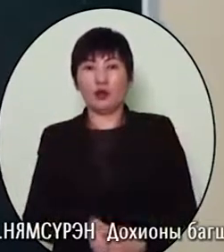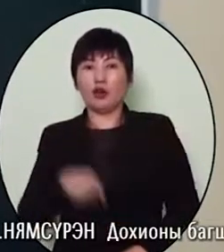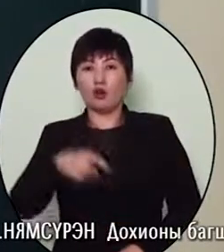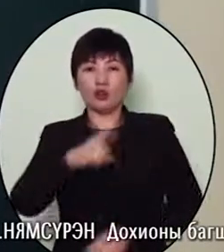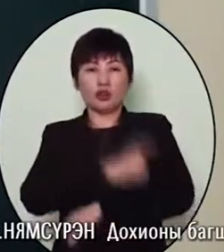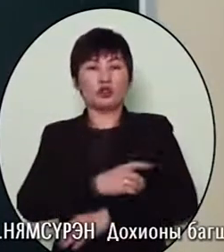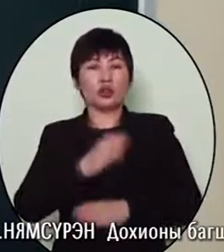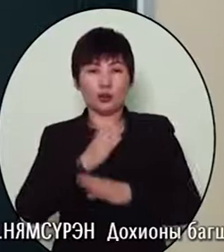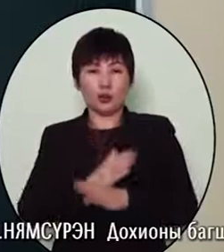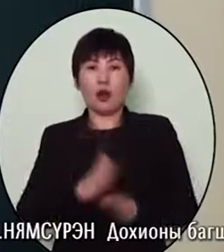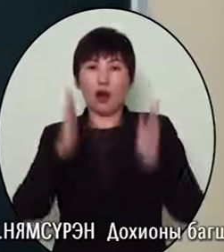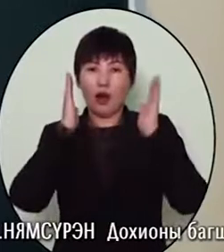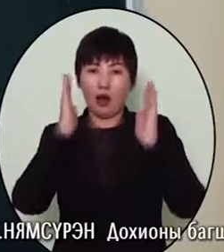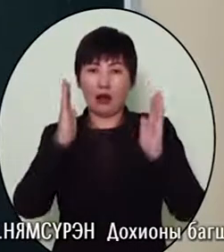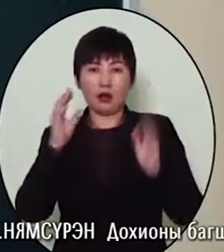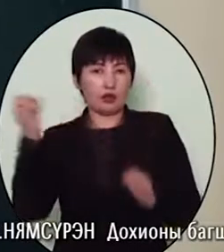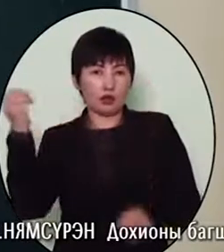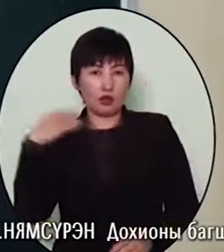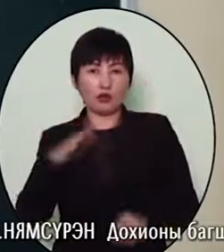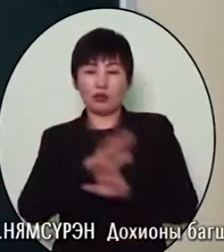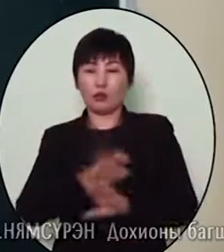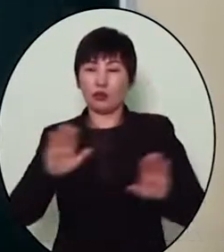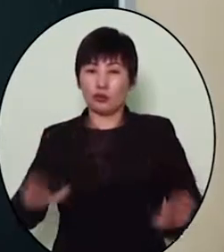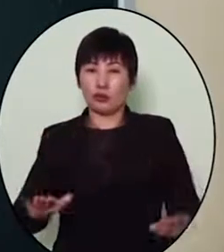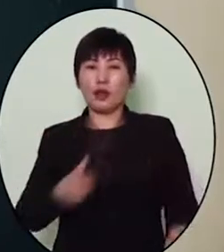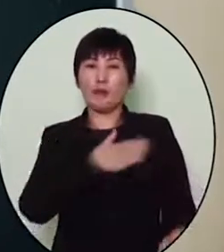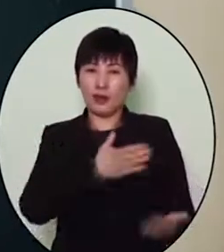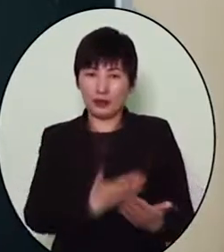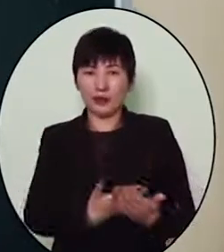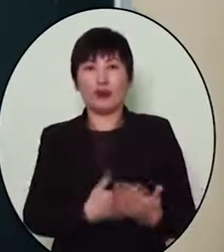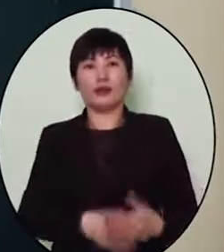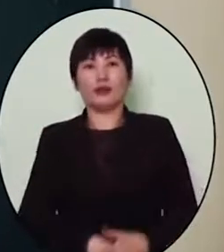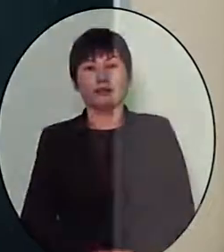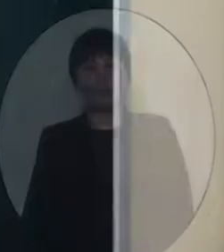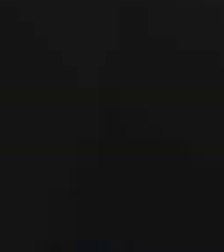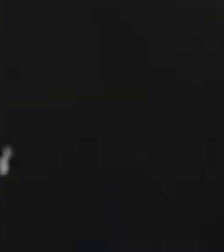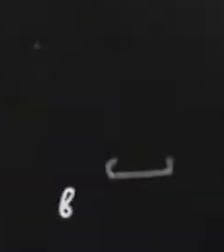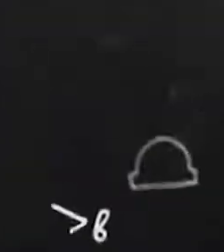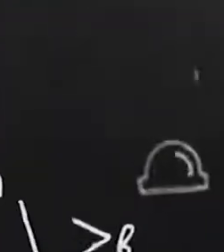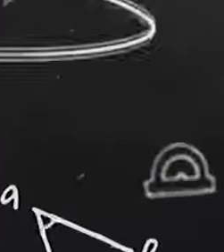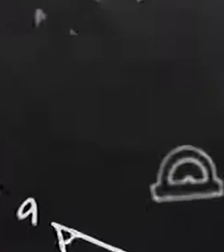Өнөөдрийн хичээл дууслаа. Анхааралтай сонссон хүүхдүүддээ баярлалаа.